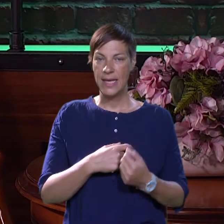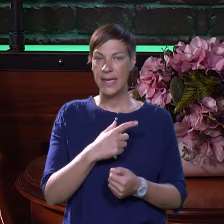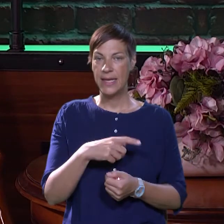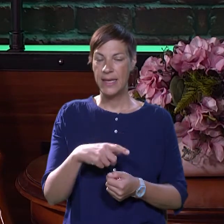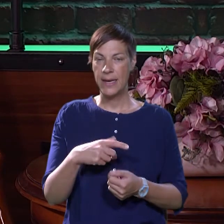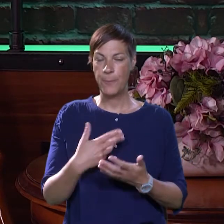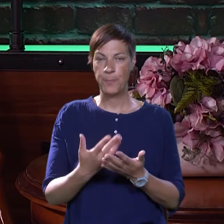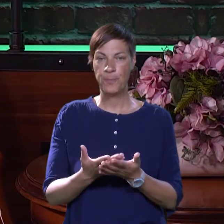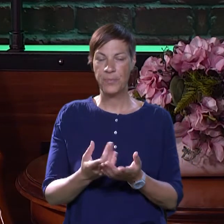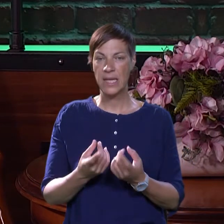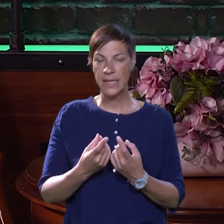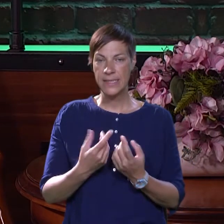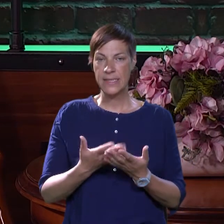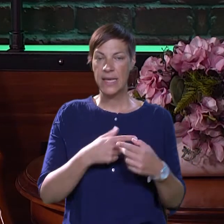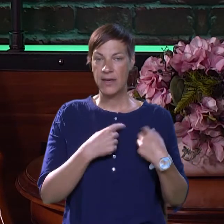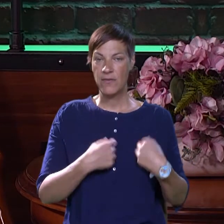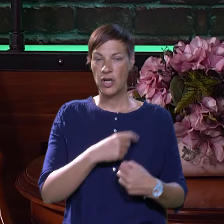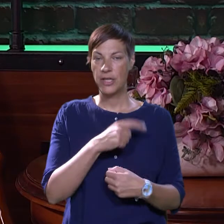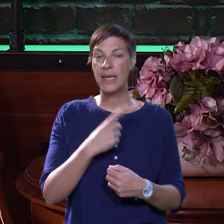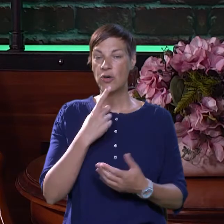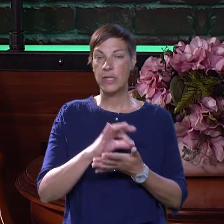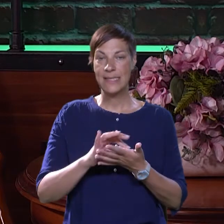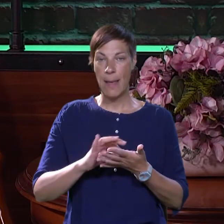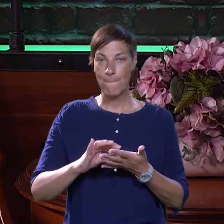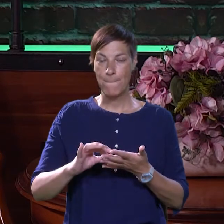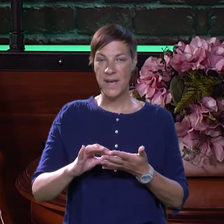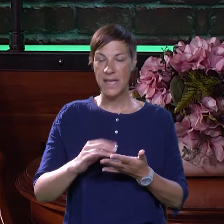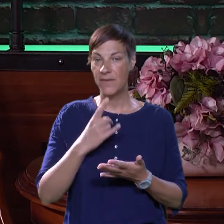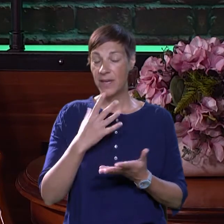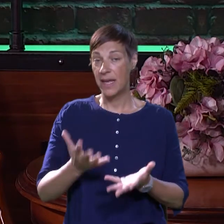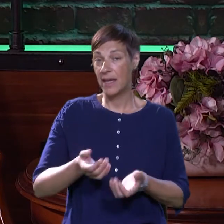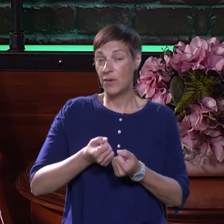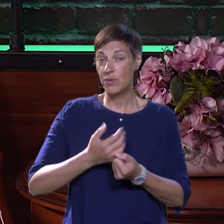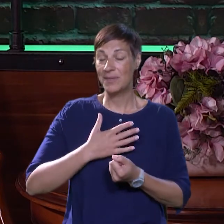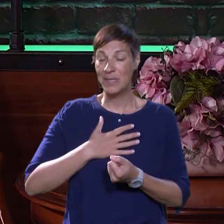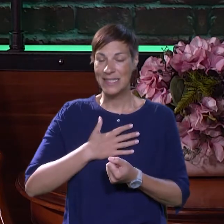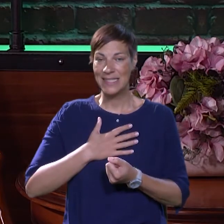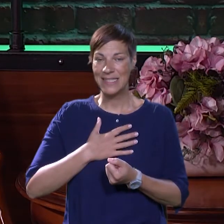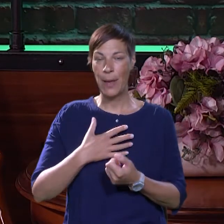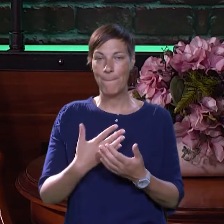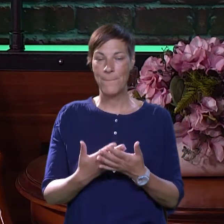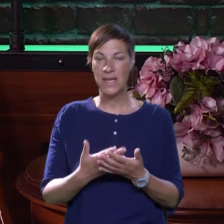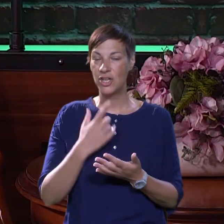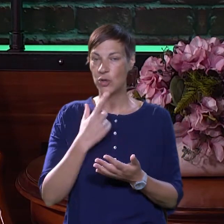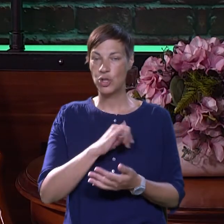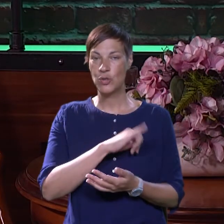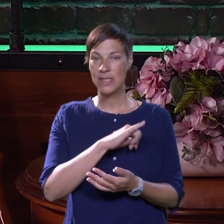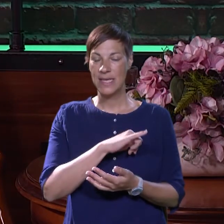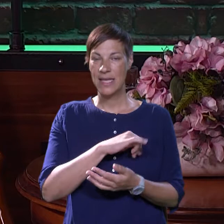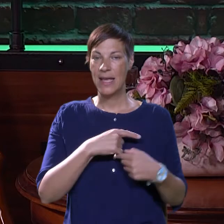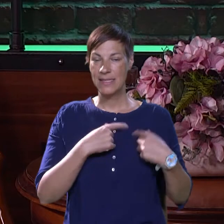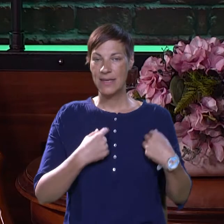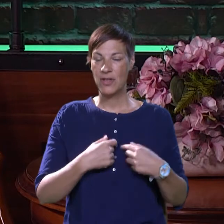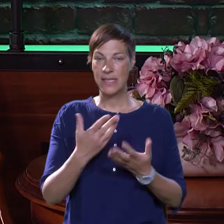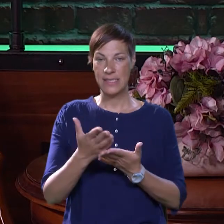On iz tih volontera koji se prijave neke uzme sebi, da tako kažem, u stvari one koji su zainteresirani